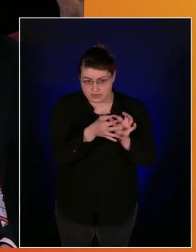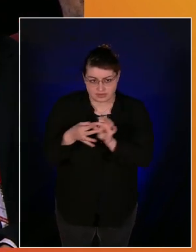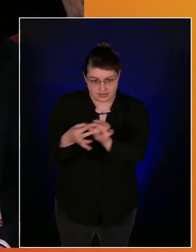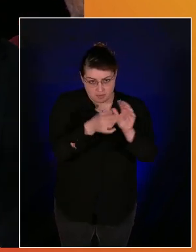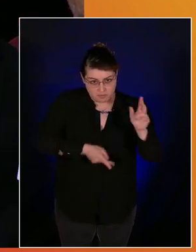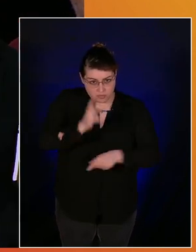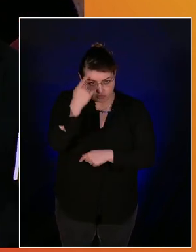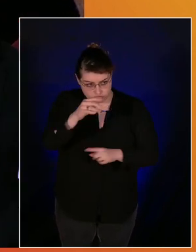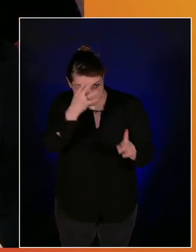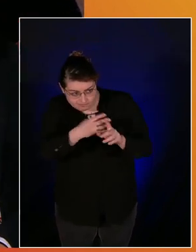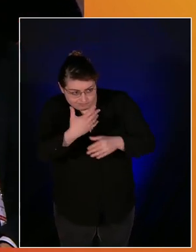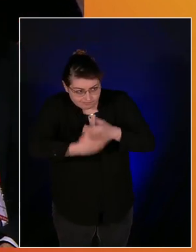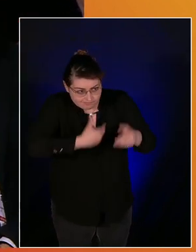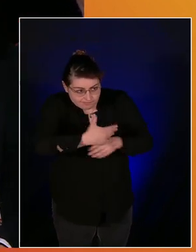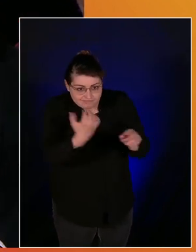défis qui sont les nôtres.